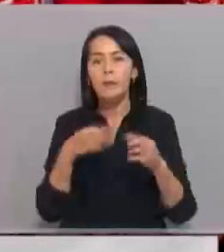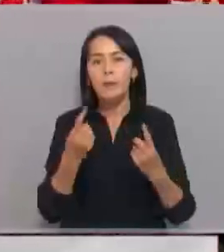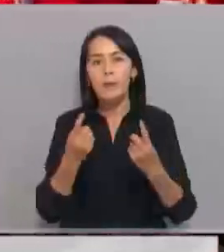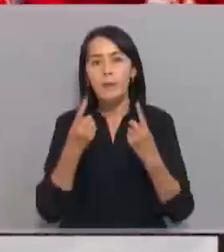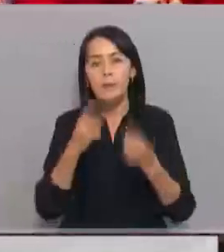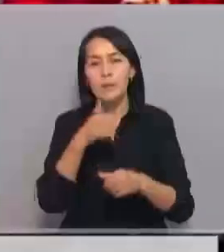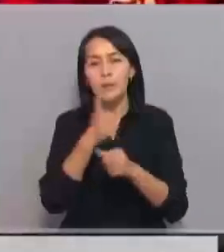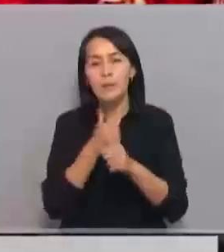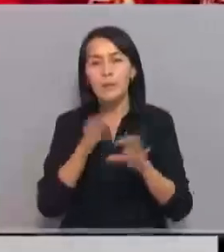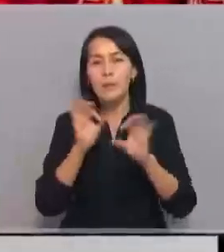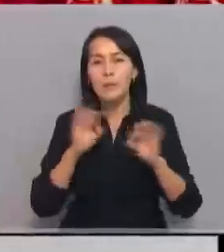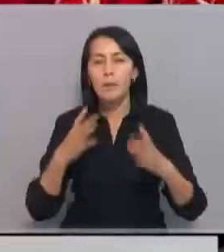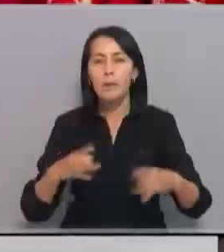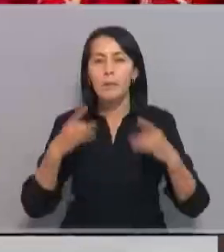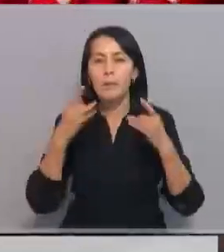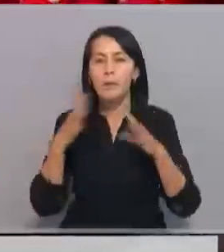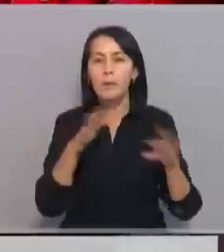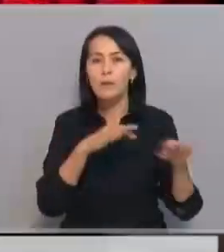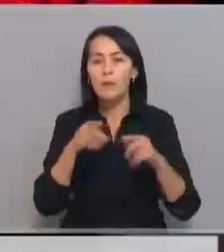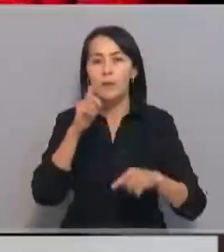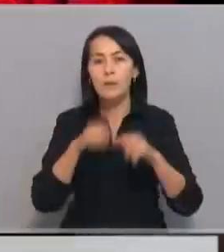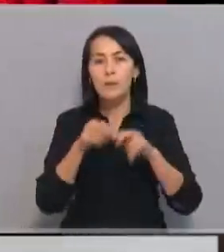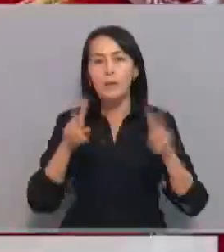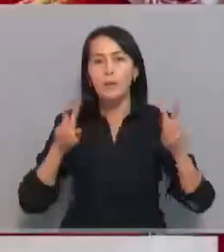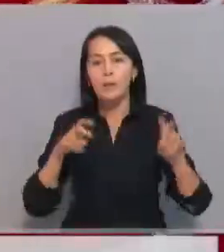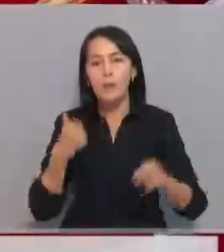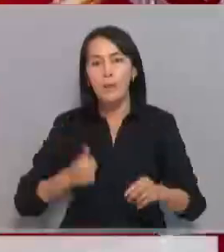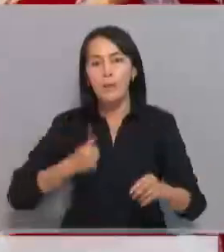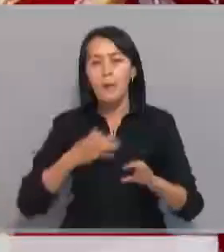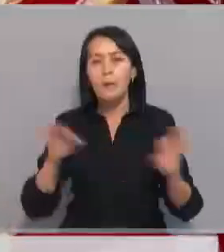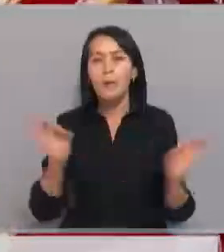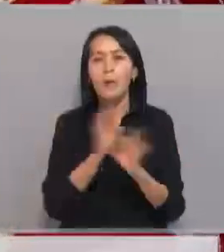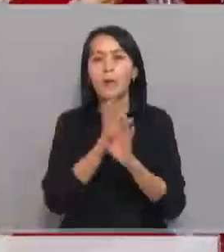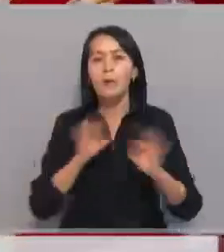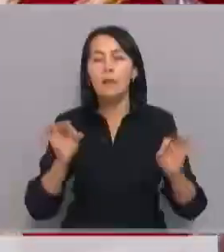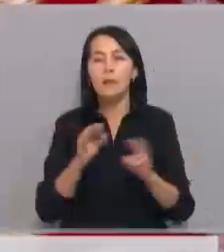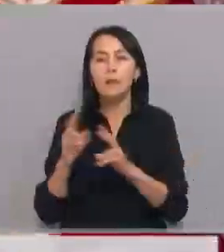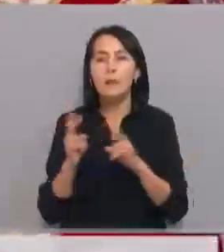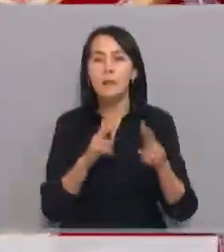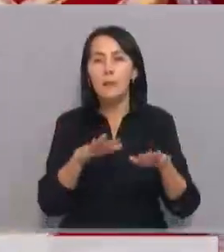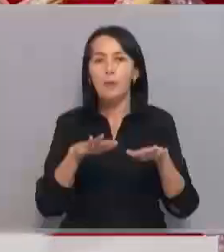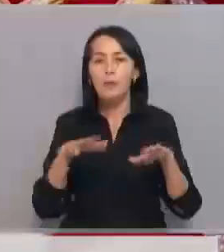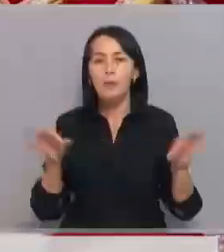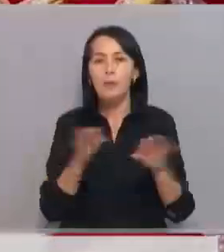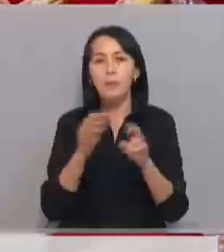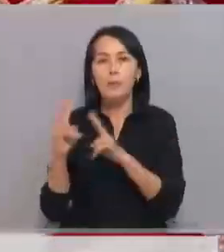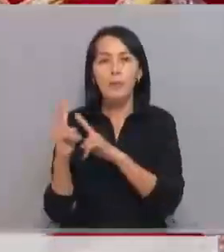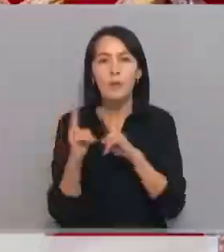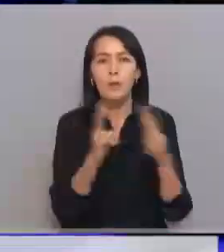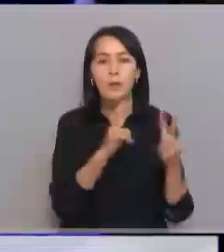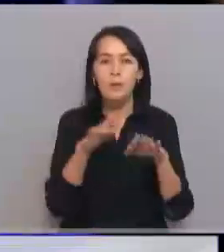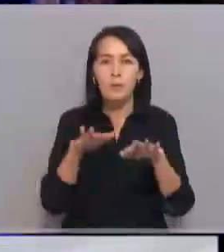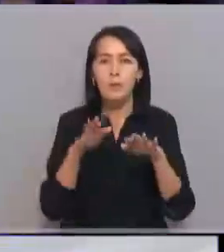мен маңыздылығы дәріптелген мерекелік шарада отаншылдық тақырыбындағы патриоттық әндер шырқалып, театрландырылған музыкалық хореографиялық